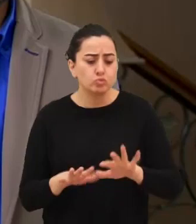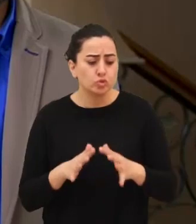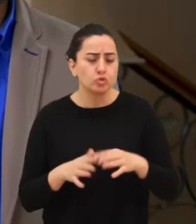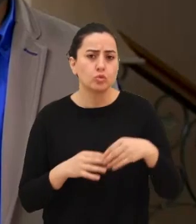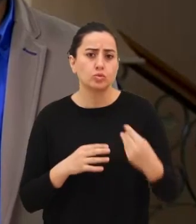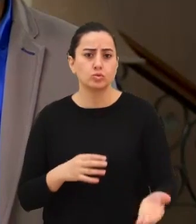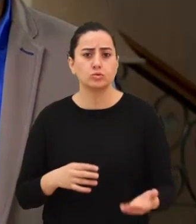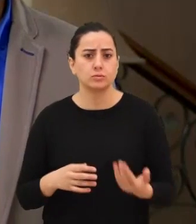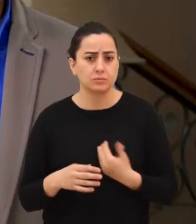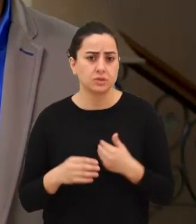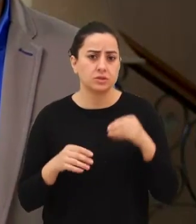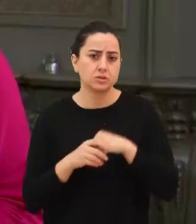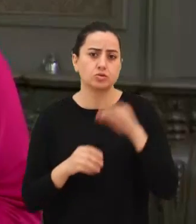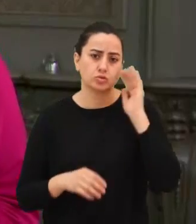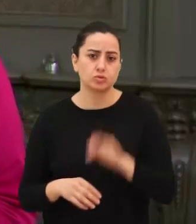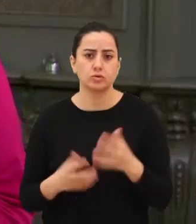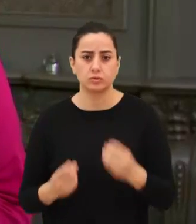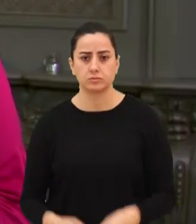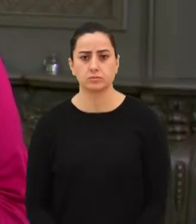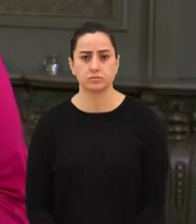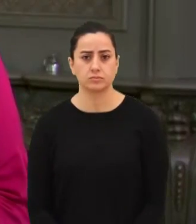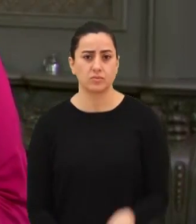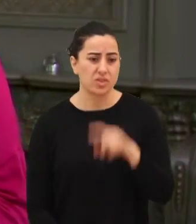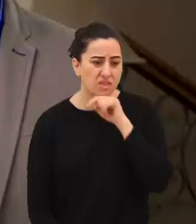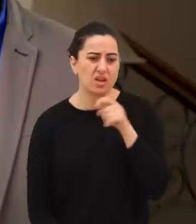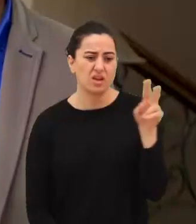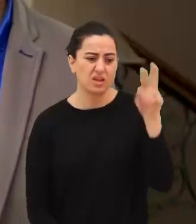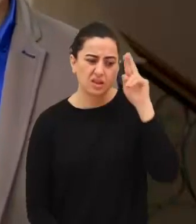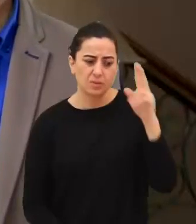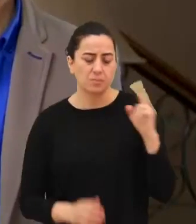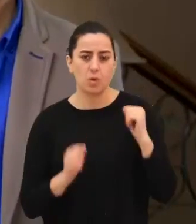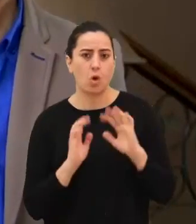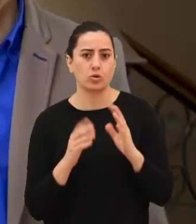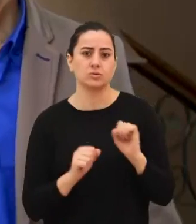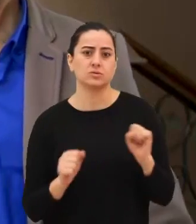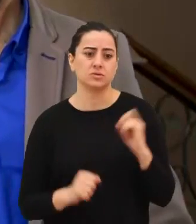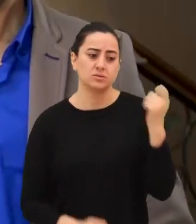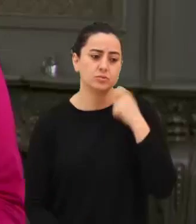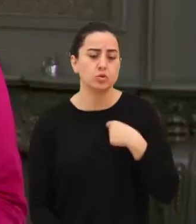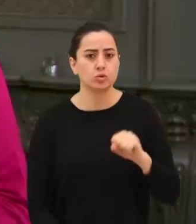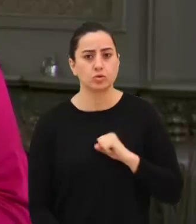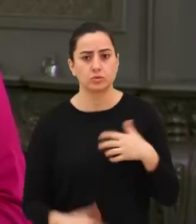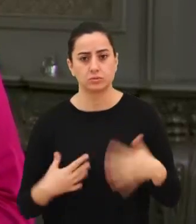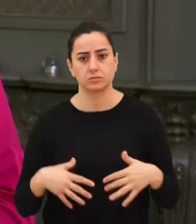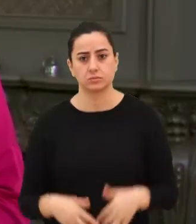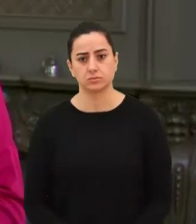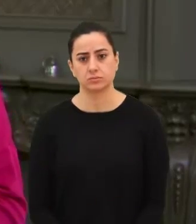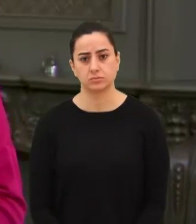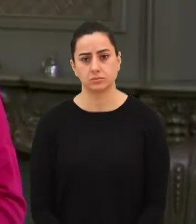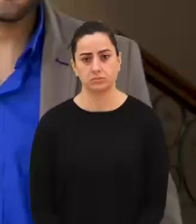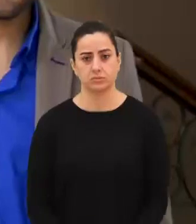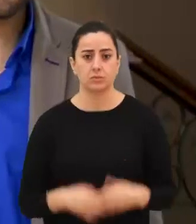o da düştü. Biz de içeride kilitli kaldık. Ya dayım da bir yabancıyla o odada kilitli ne yapıyorsun der bana diye ben paniğe kapıldım. Ya